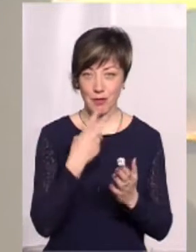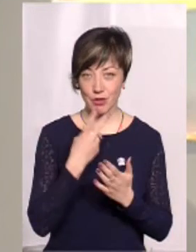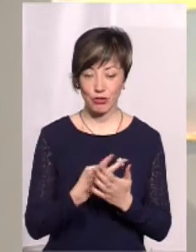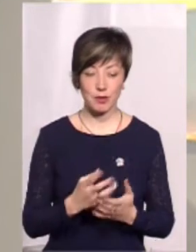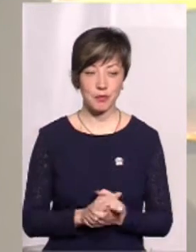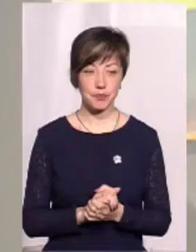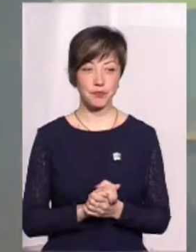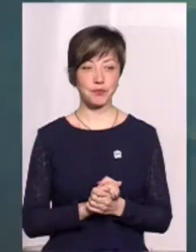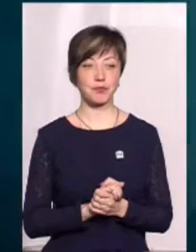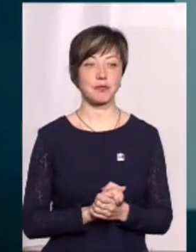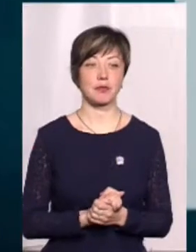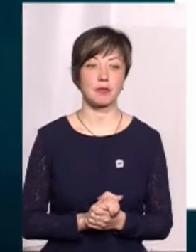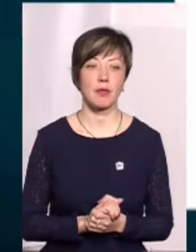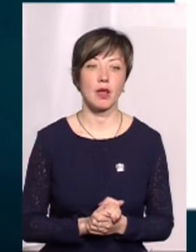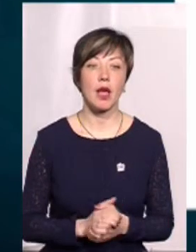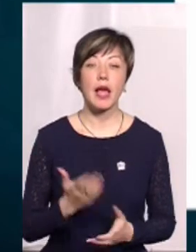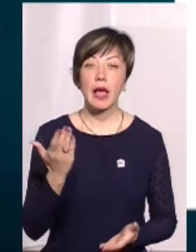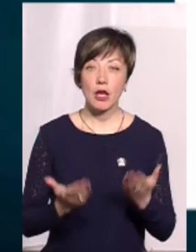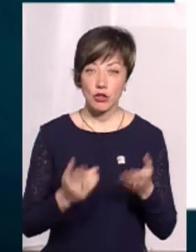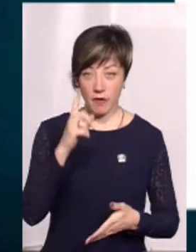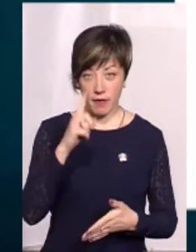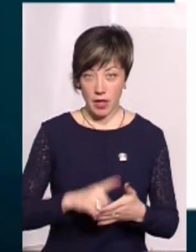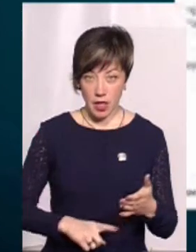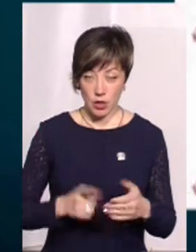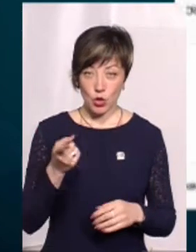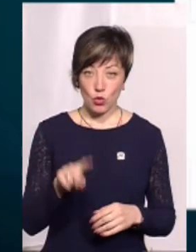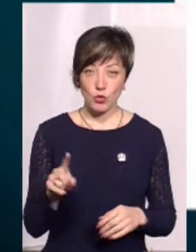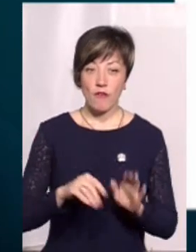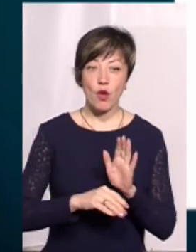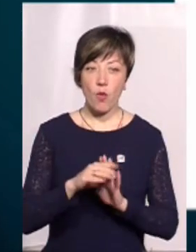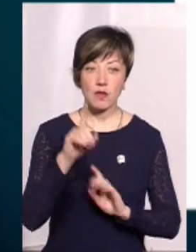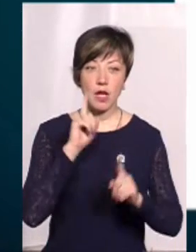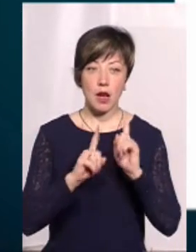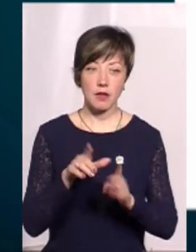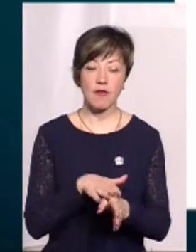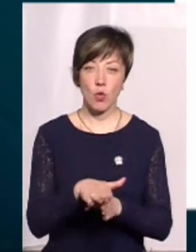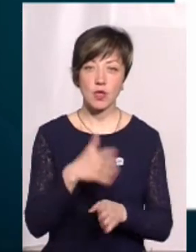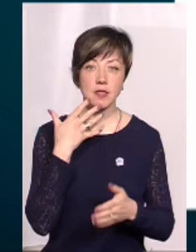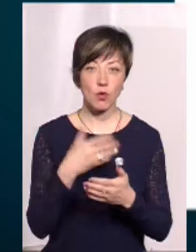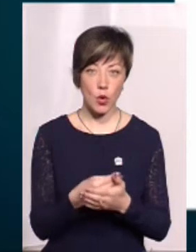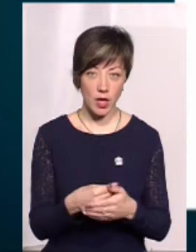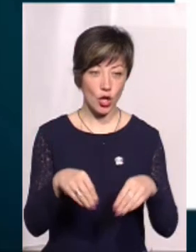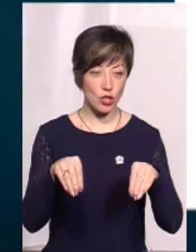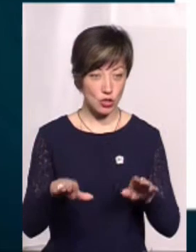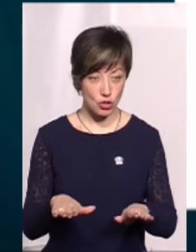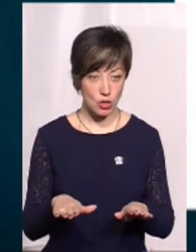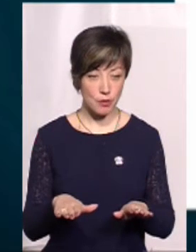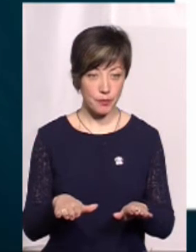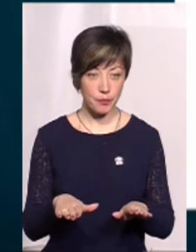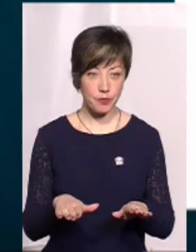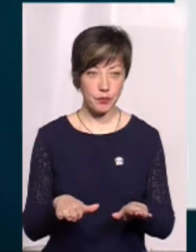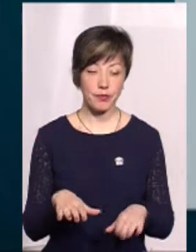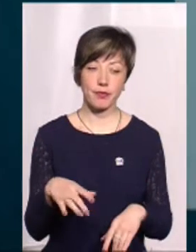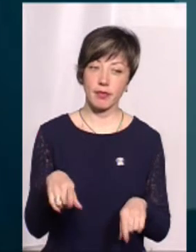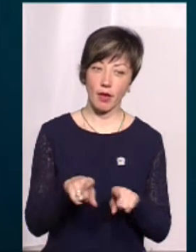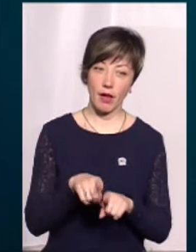бачите? Якщо вірити тому, що Верховна Рада буде виконувати свої ж власні рішення, а